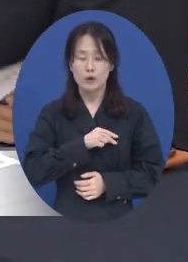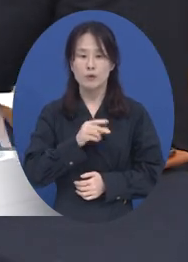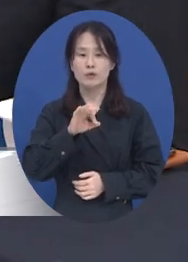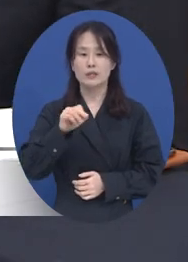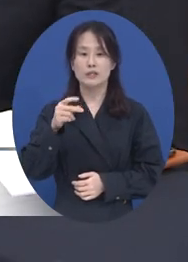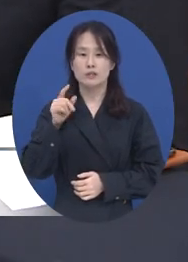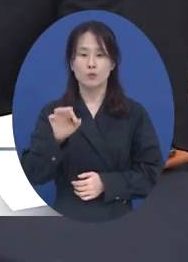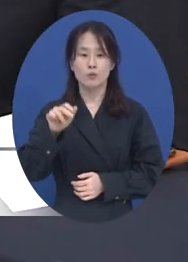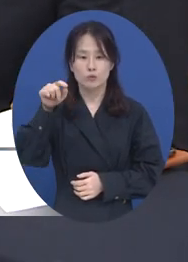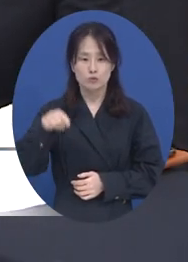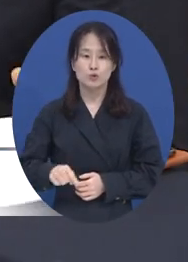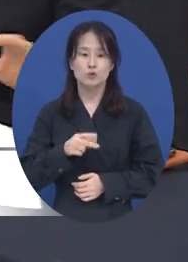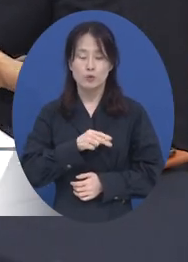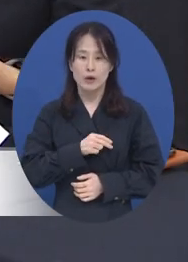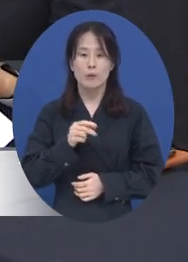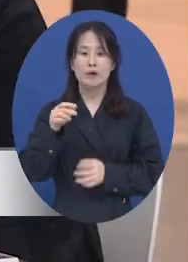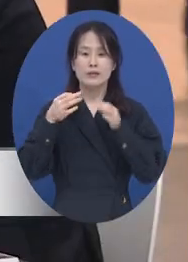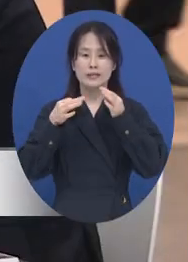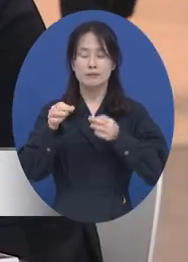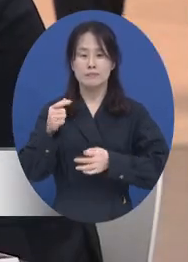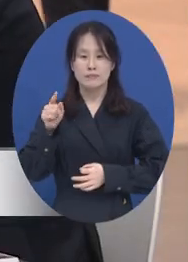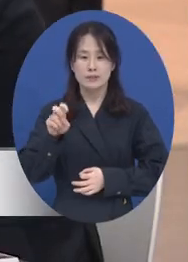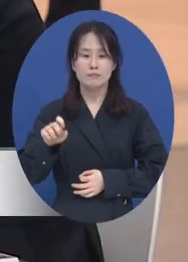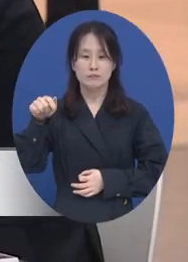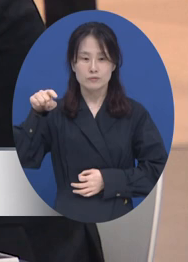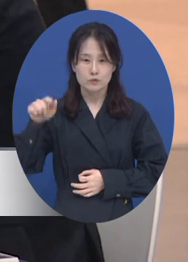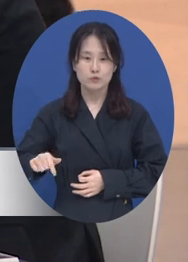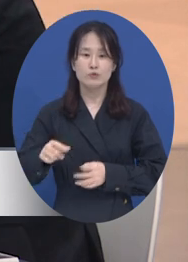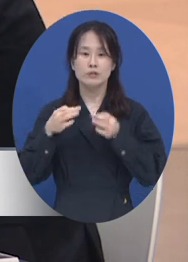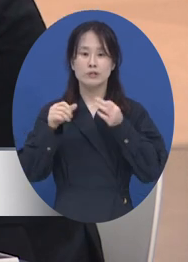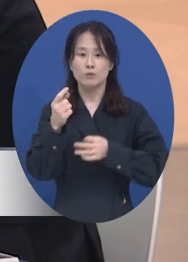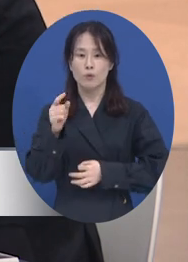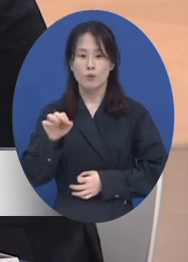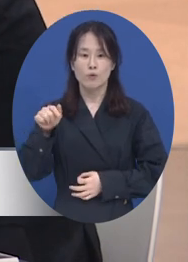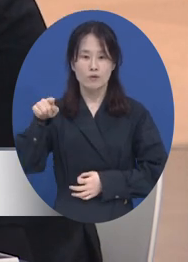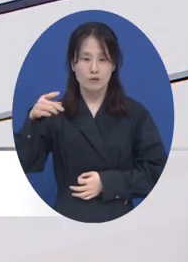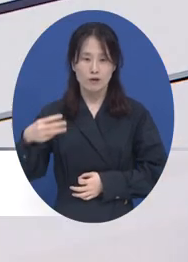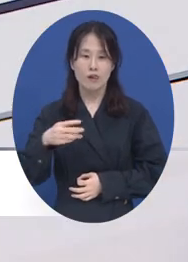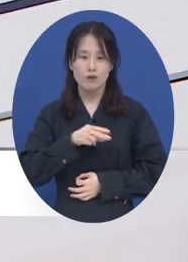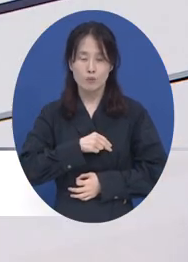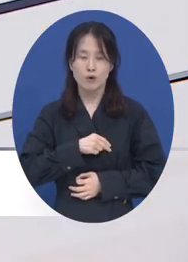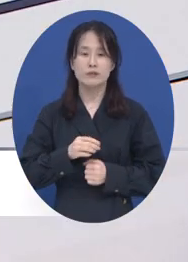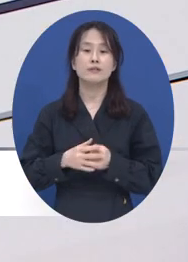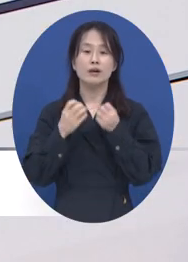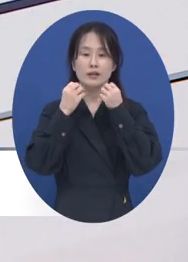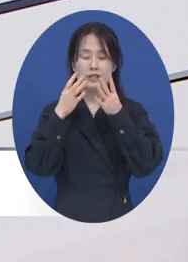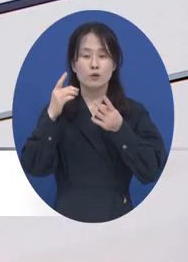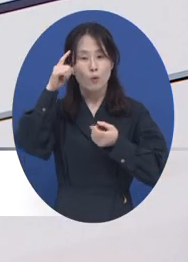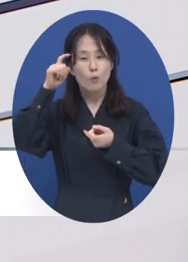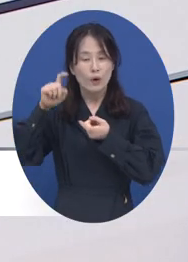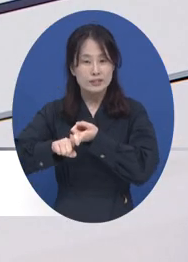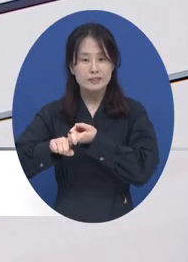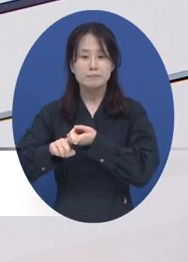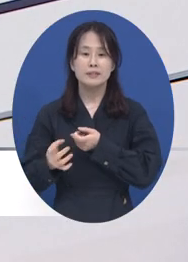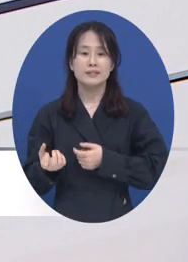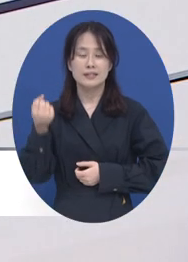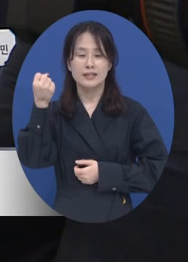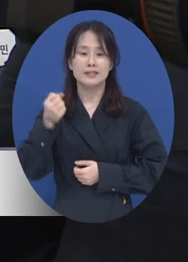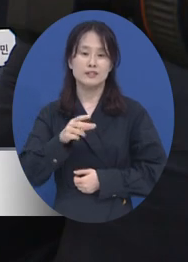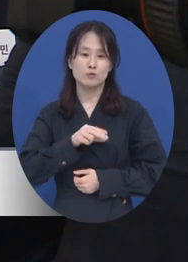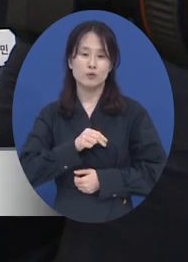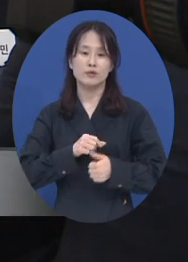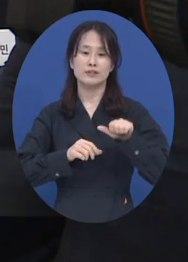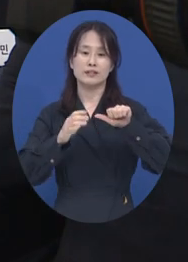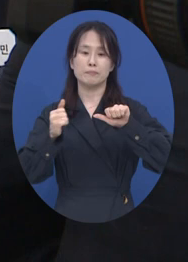이동주 의원, 김남국 의원, 그리고 김홍걸 의원 등 새로운 주거 모델인 기본주택에 관심을 갖는 국회의원